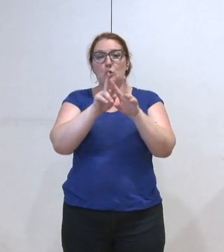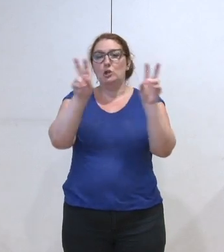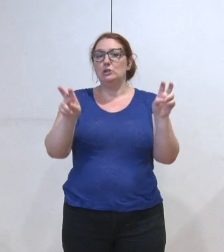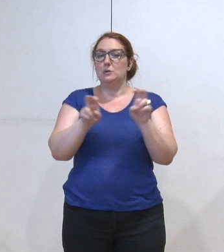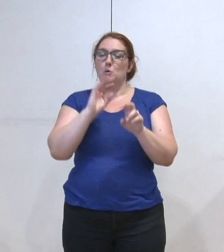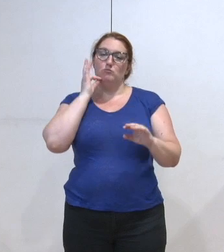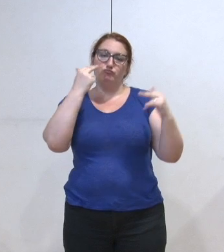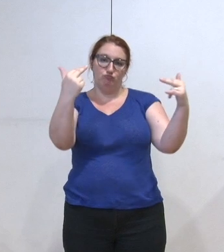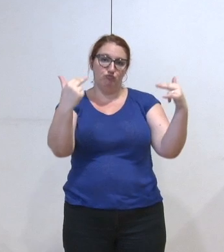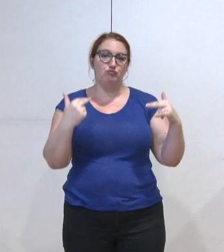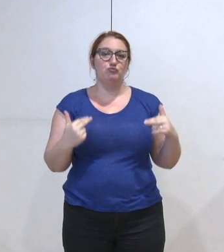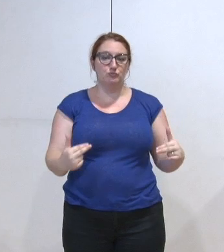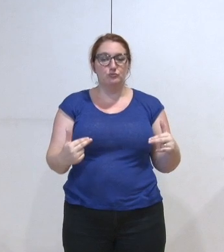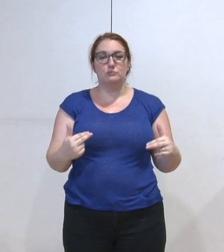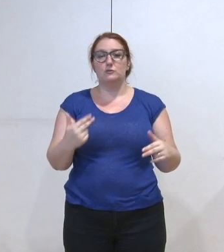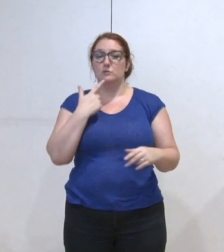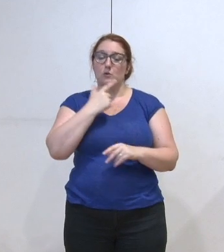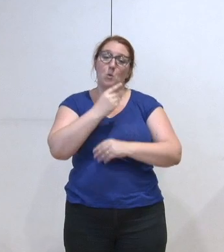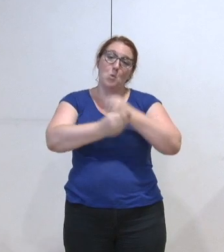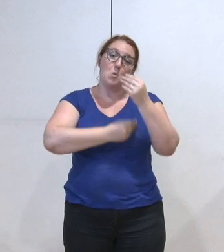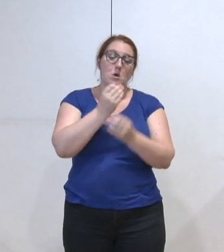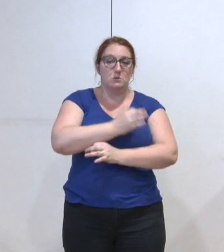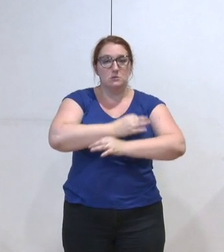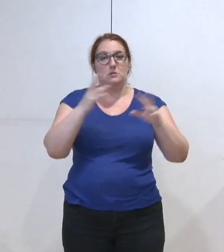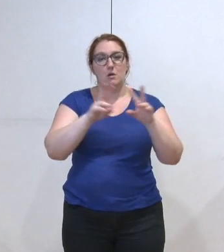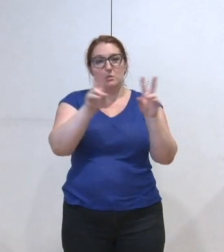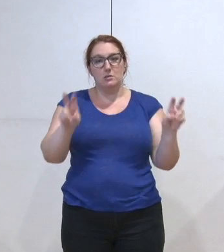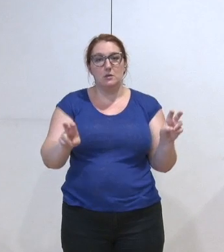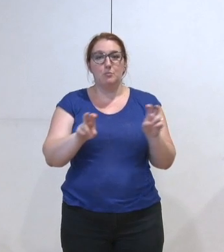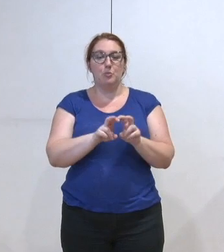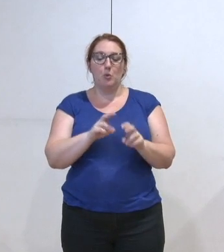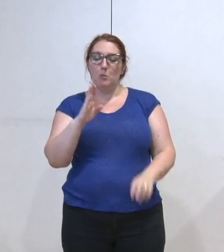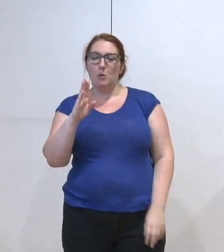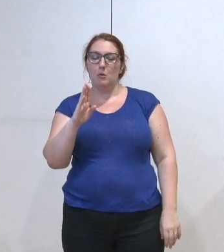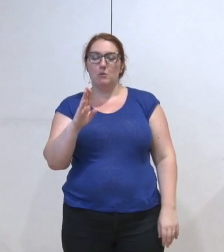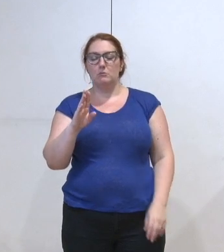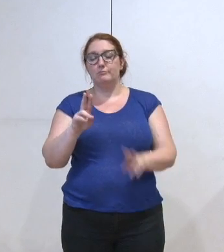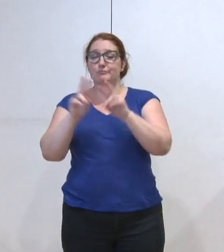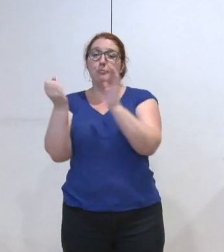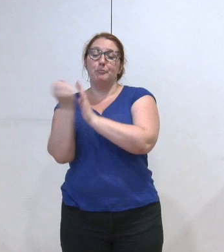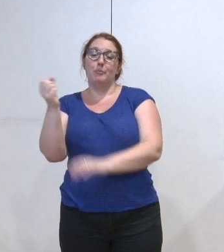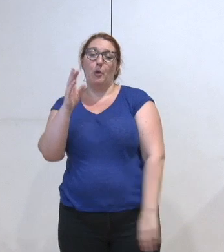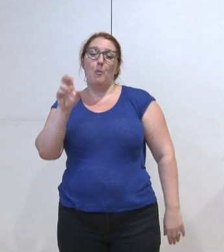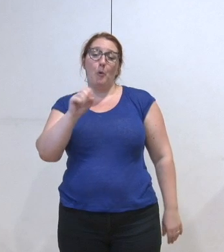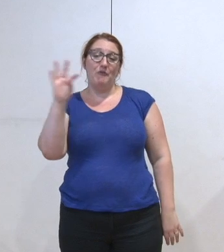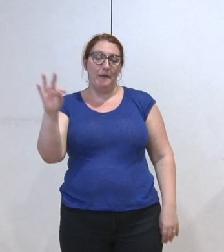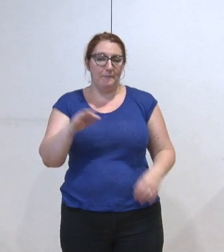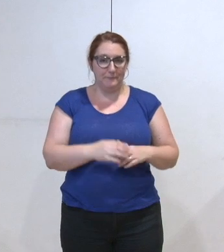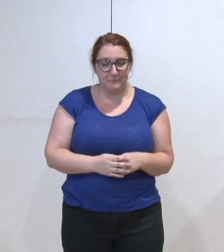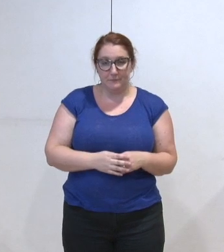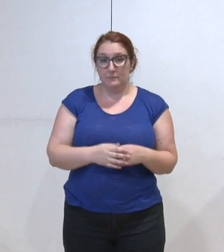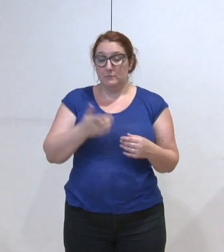faiblement diplômés caractérisant les personnes sans diplôme ou au niveau brevet donc il est il apparaît très nettement une